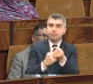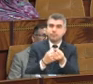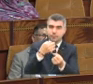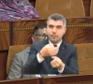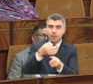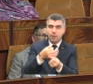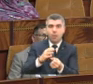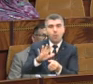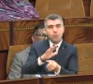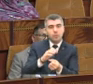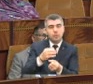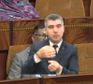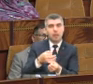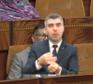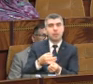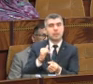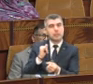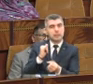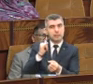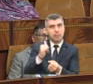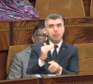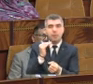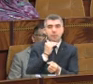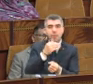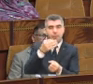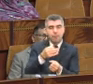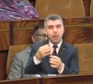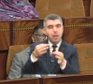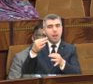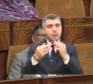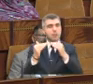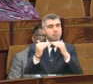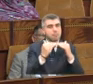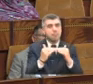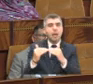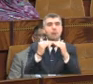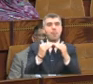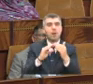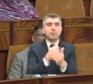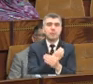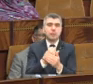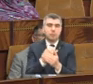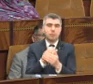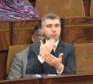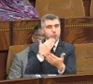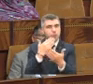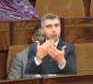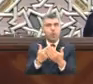وقوية تساهم بشكل مستعجل في تحقيق العدالة المجالية في مجال الصحة.